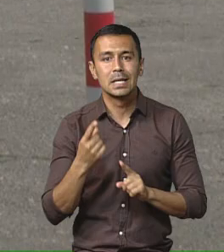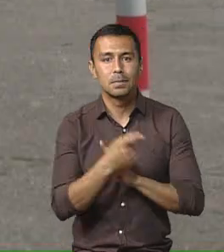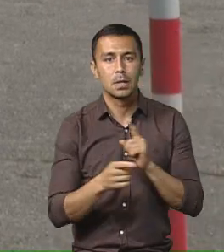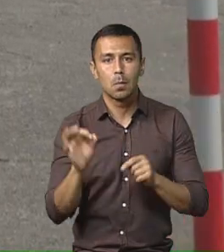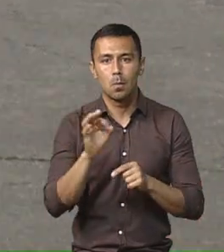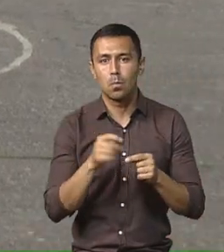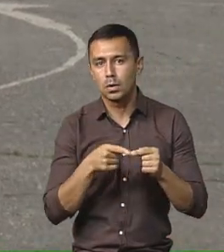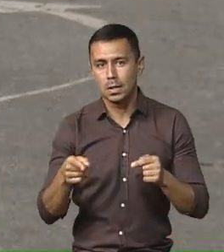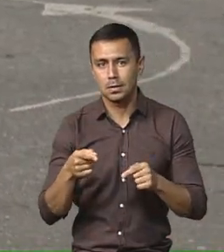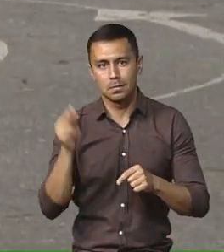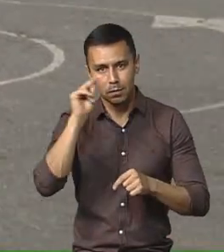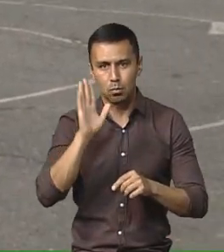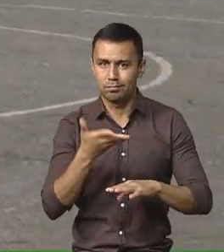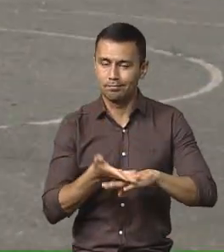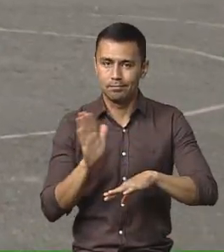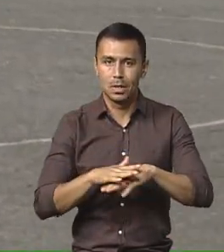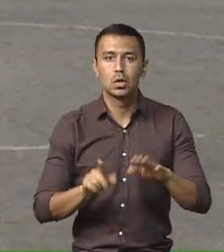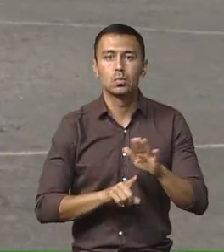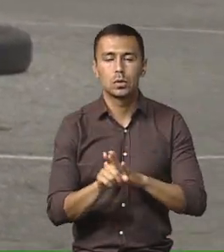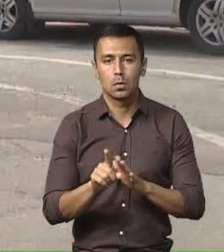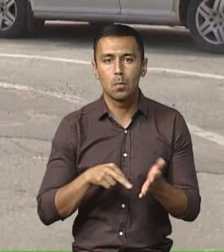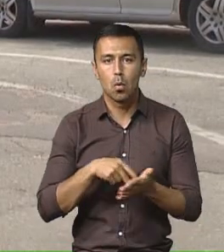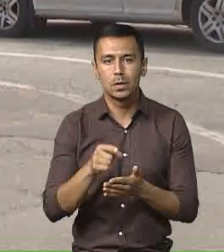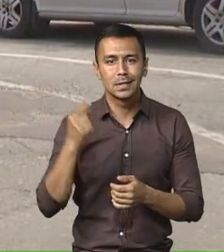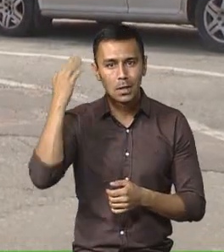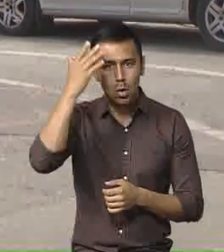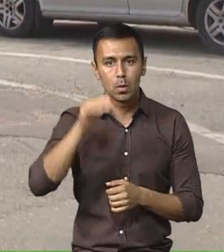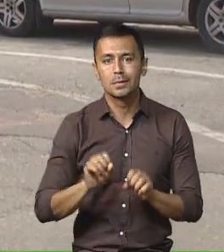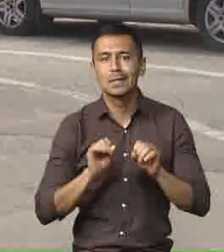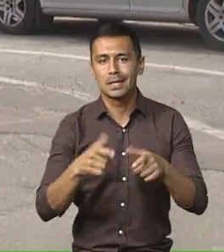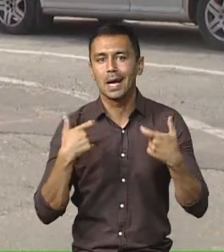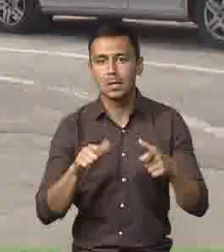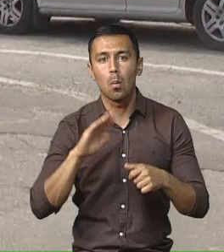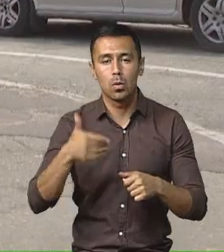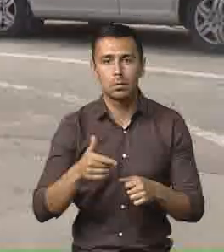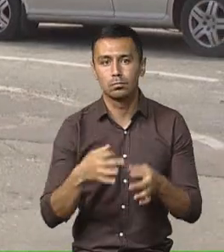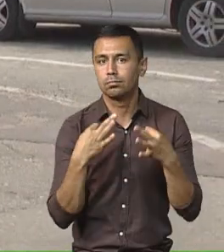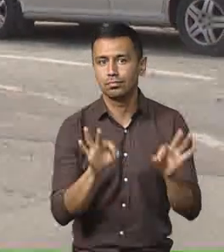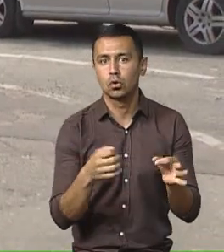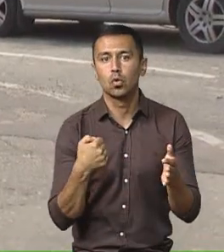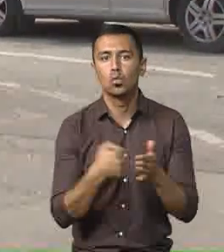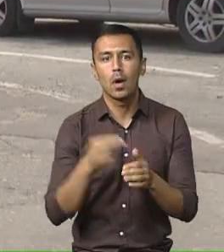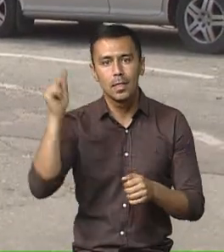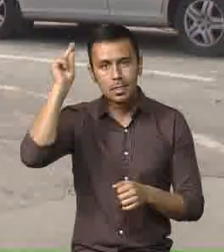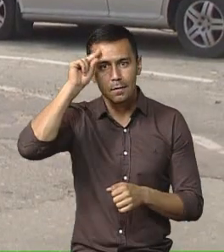процес навчання ускладниться. Ви спочатку проходиш теорію, потім здаєш екзамен, а потім допускають ніби до